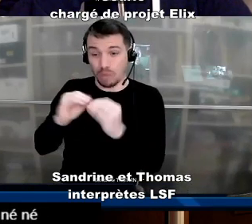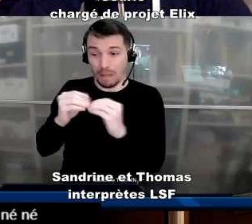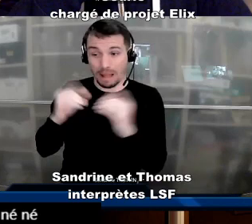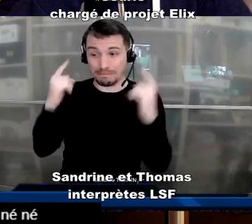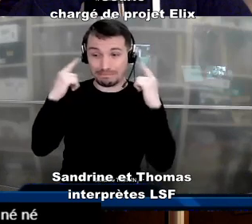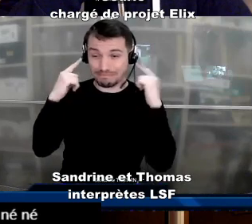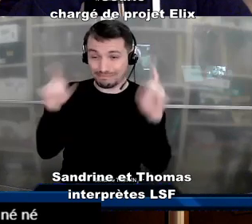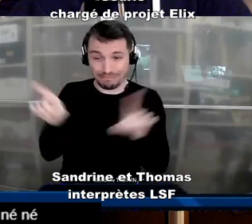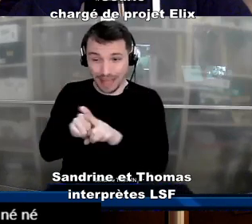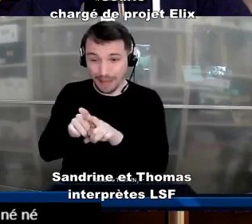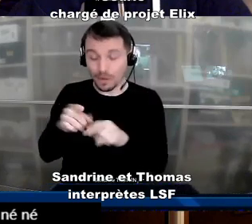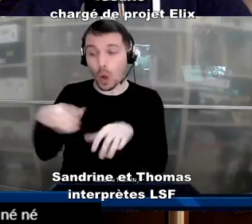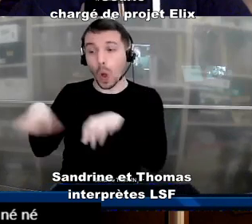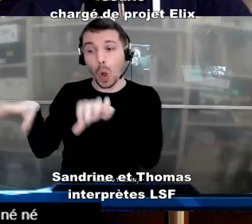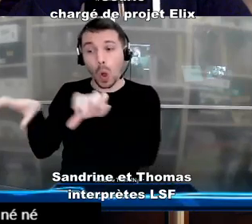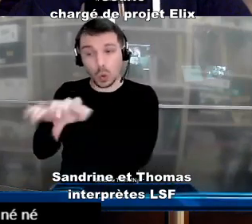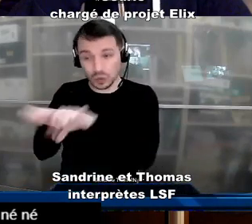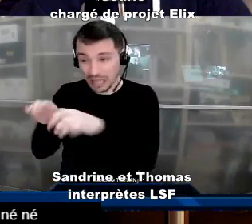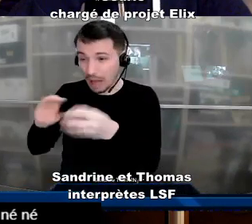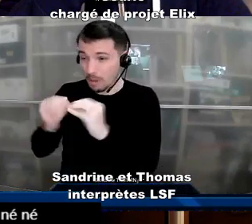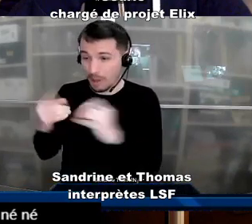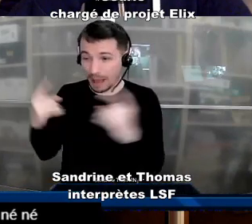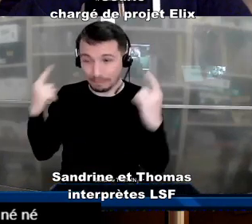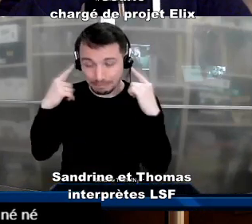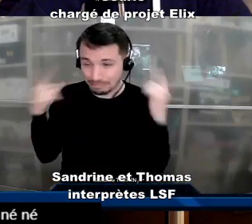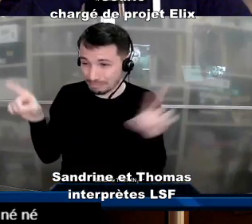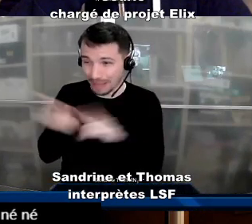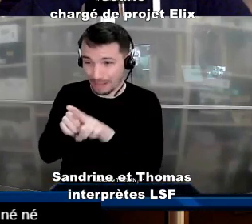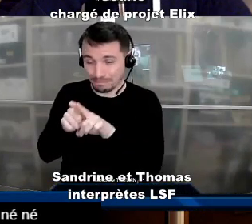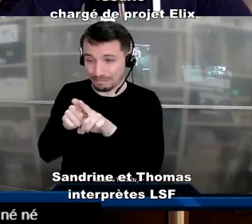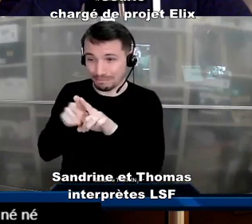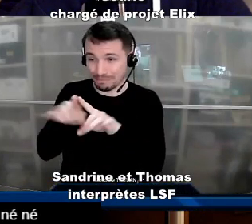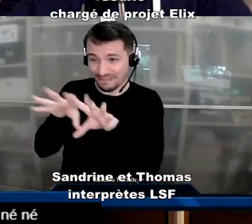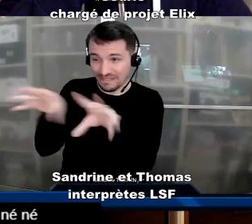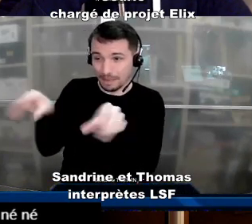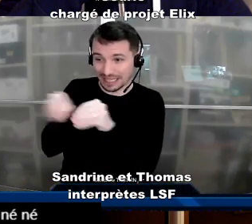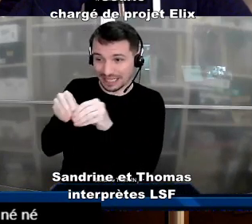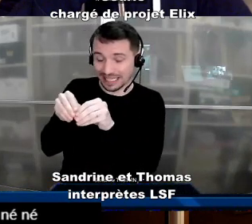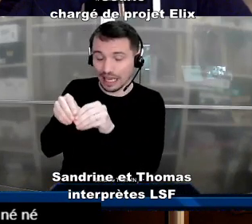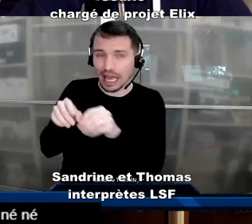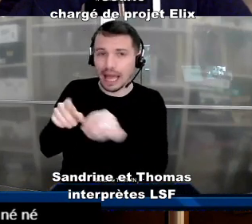avec la même malformation. Ma mère aussi